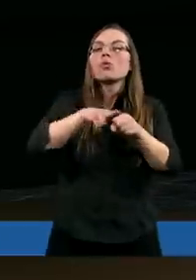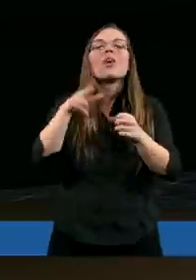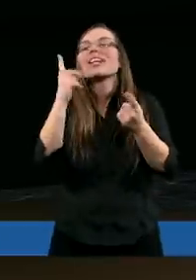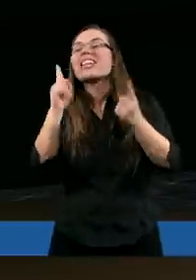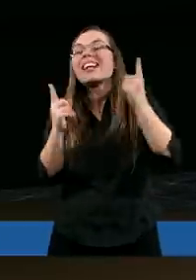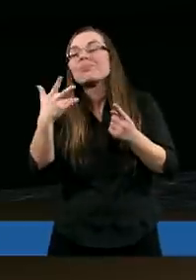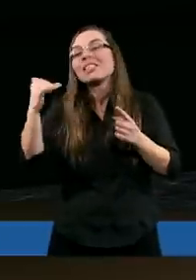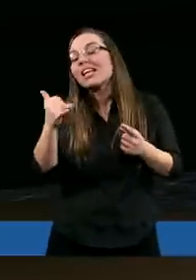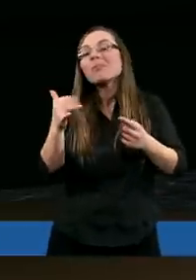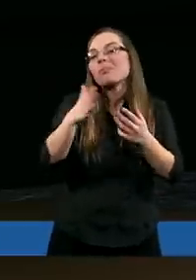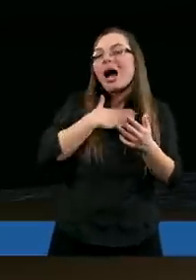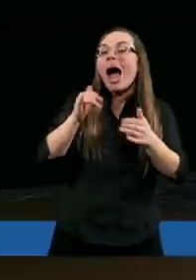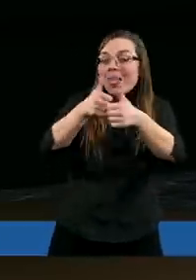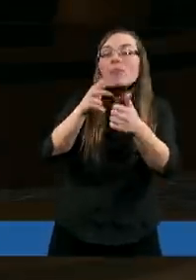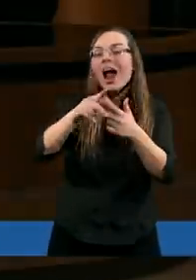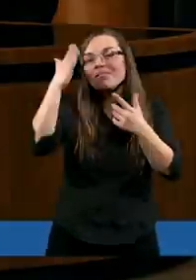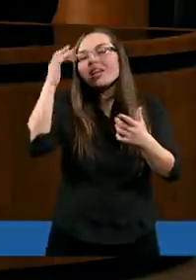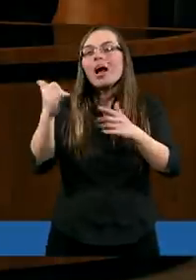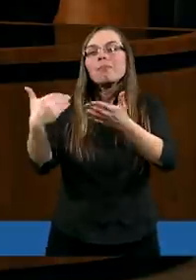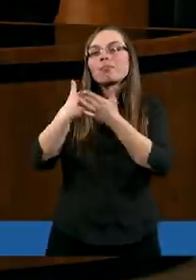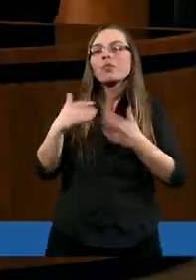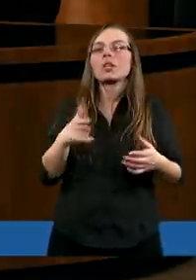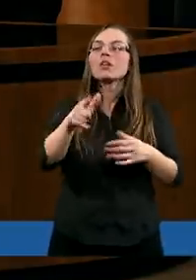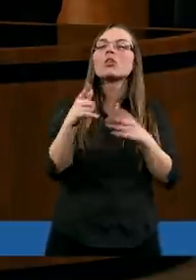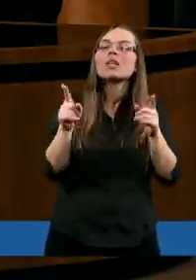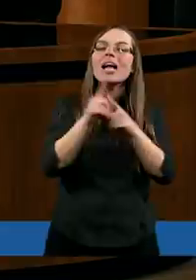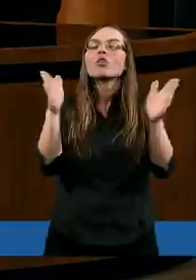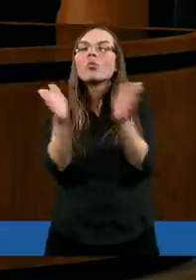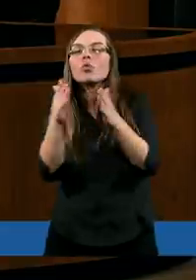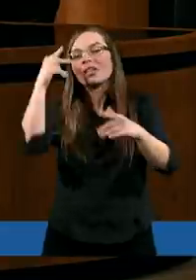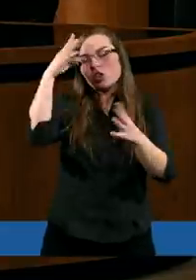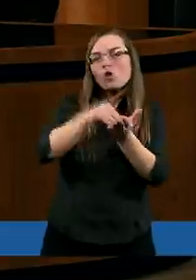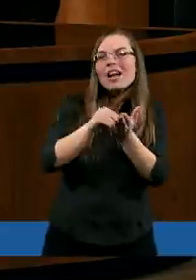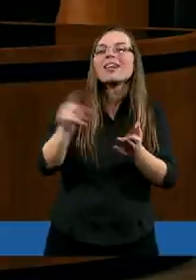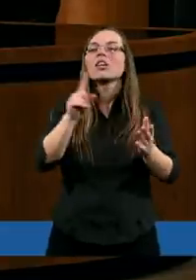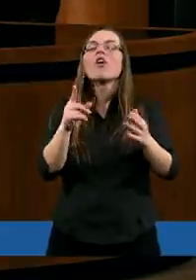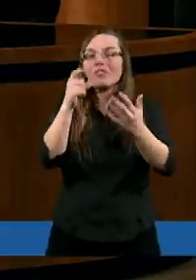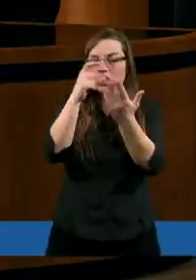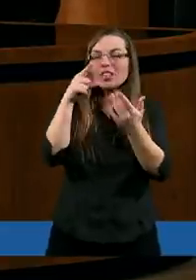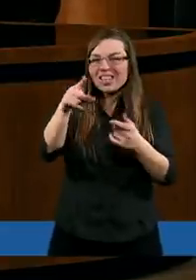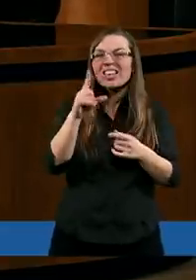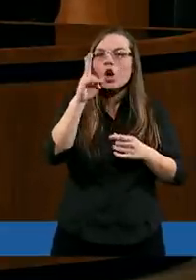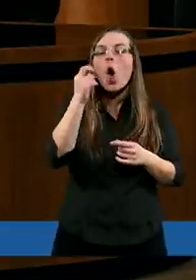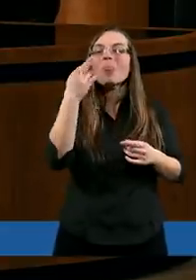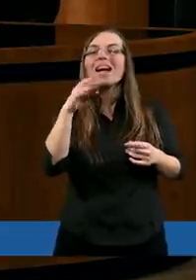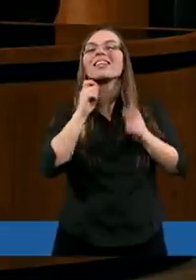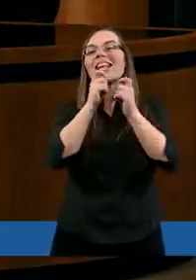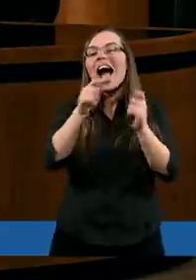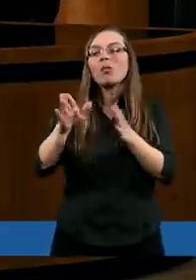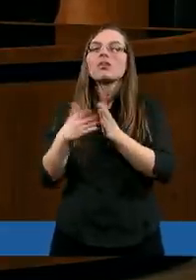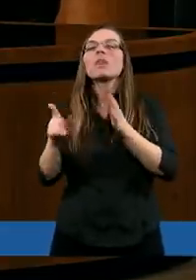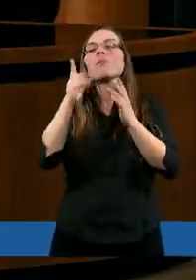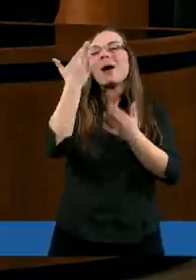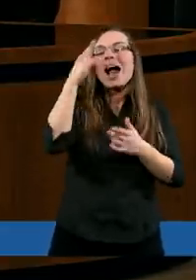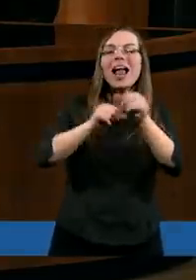zawsze napotykał. Dziękuję. Ja jeszcze krótkie doświadczenie z kolei w kontekście darów.